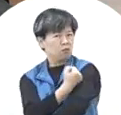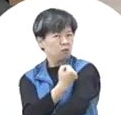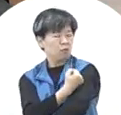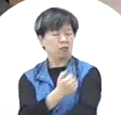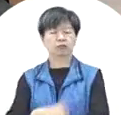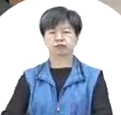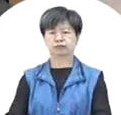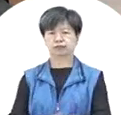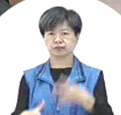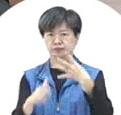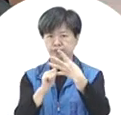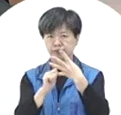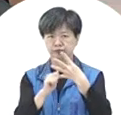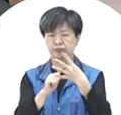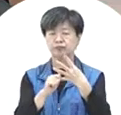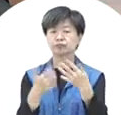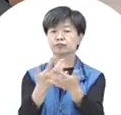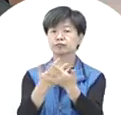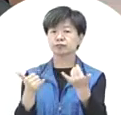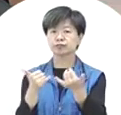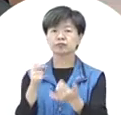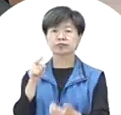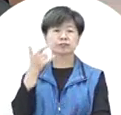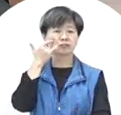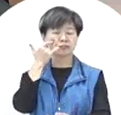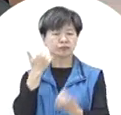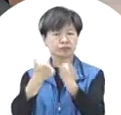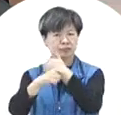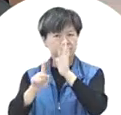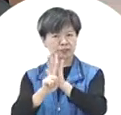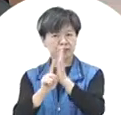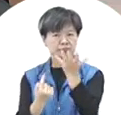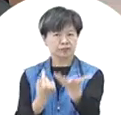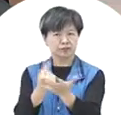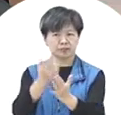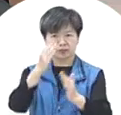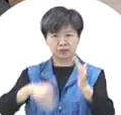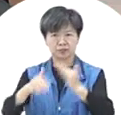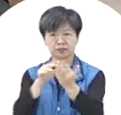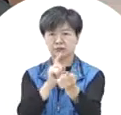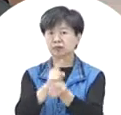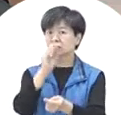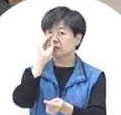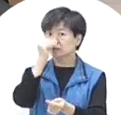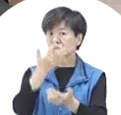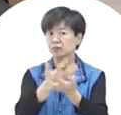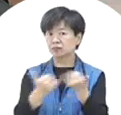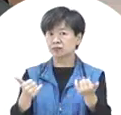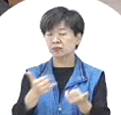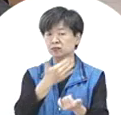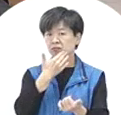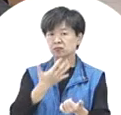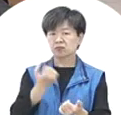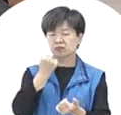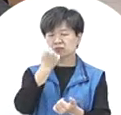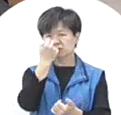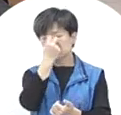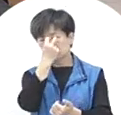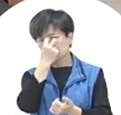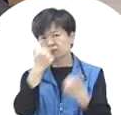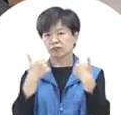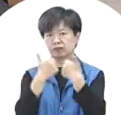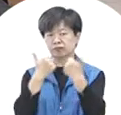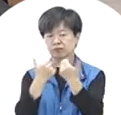四，让学生家长代表可以参加学校对特教生权益审议的相关会议。市